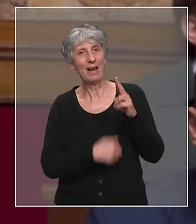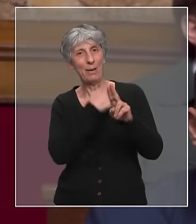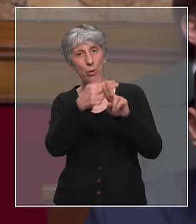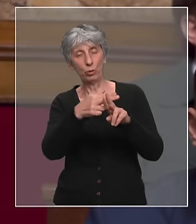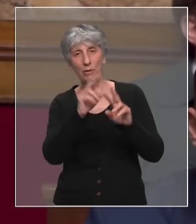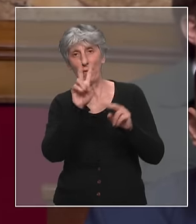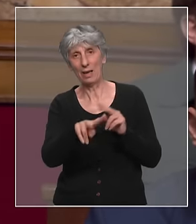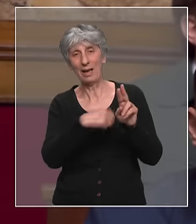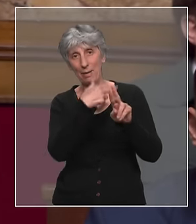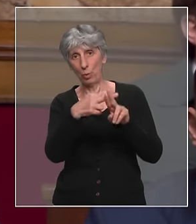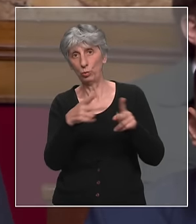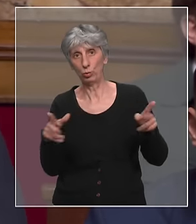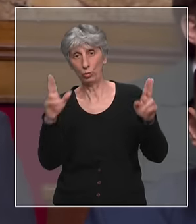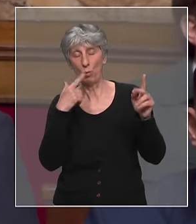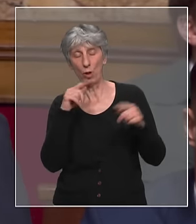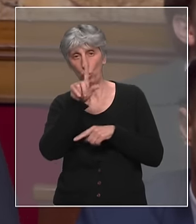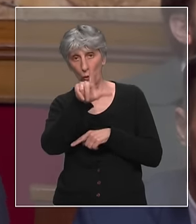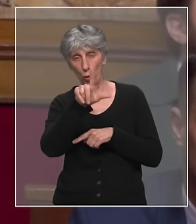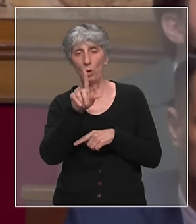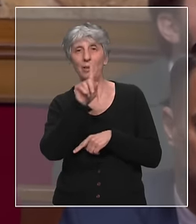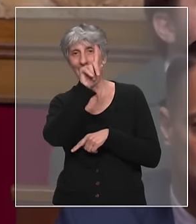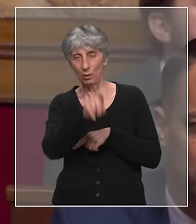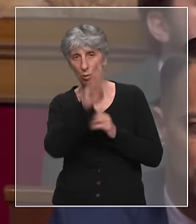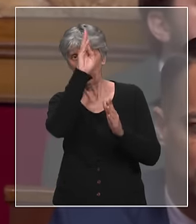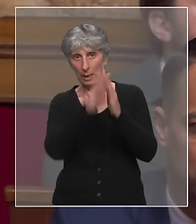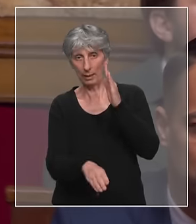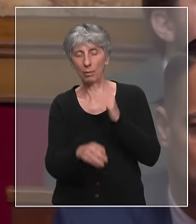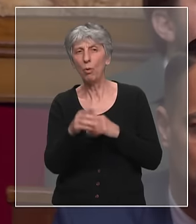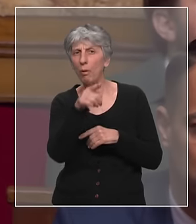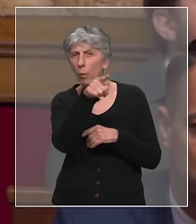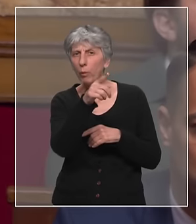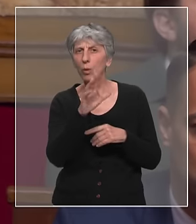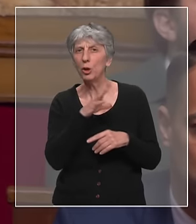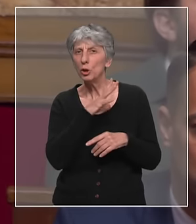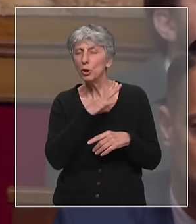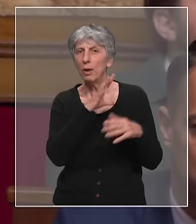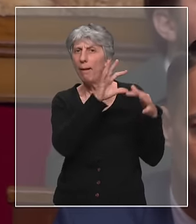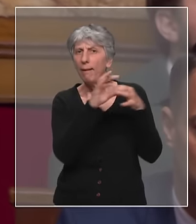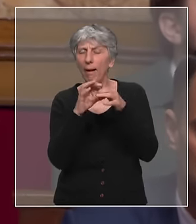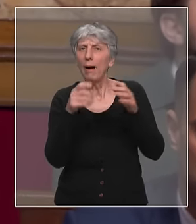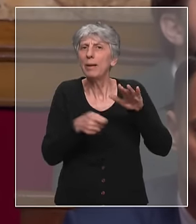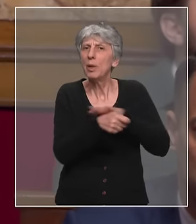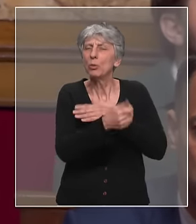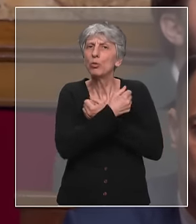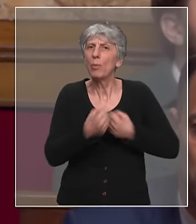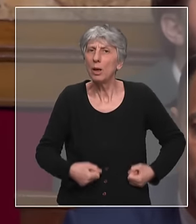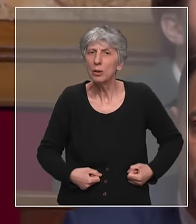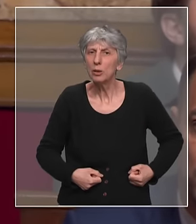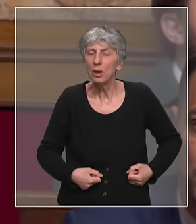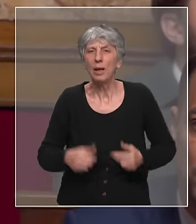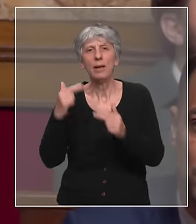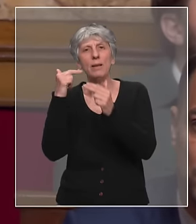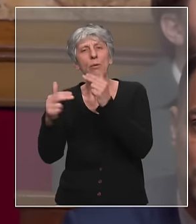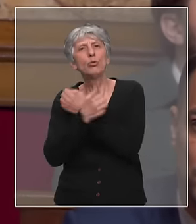je poserai deux questions directes. Y a-t-il, selon vous, un lien entre le niveau d'indemnisation du chômage et le niveau du